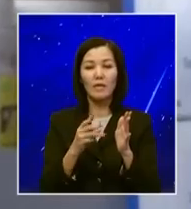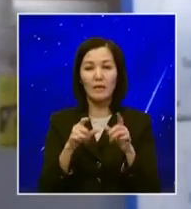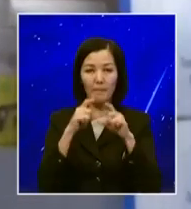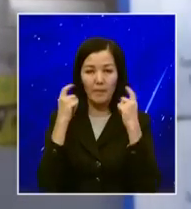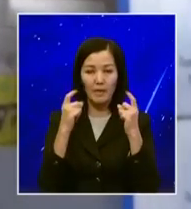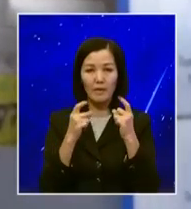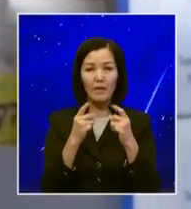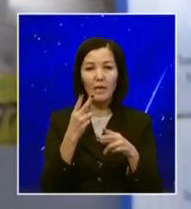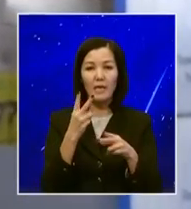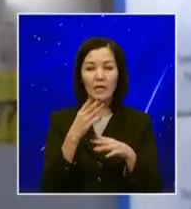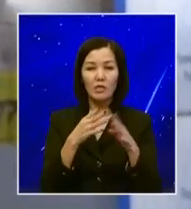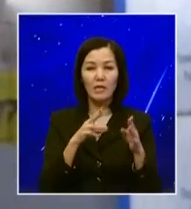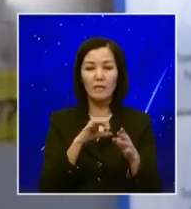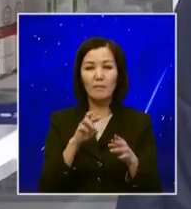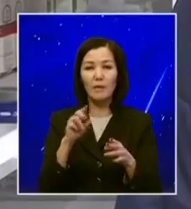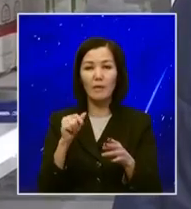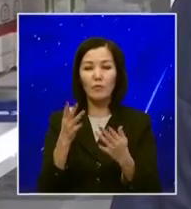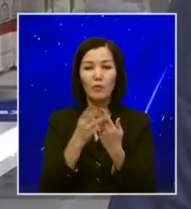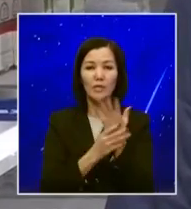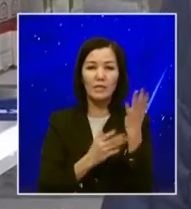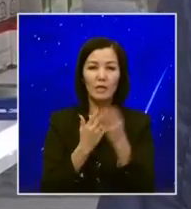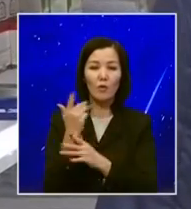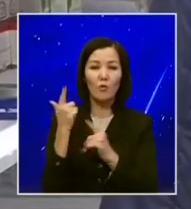бетперде, 2,5 миллион жұп резеңке қолғап,